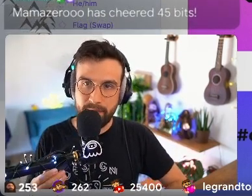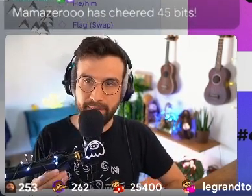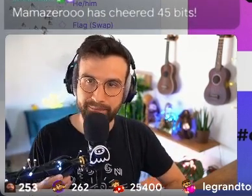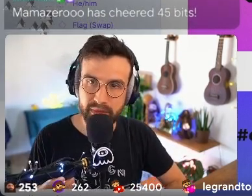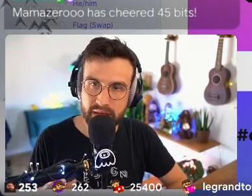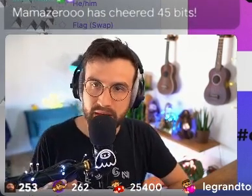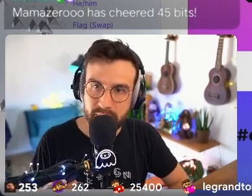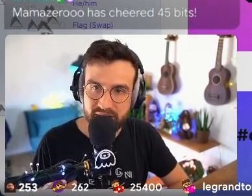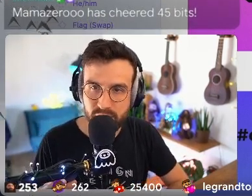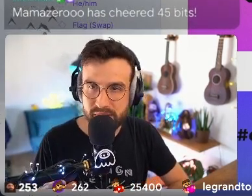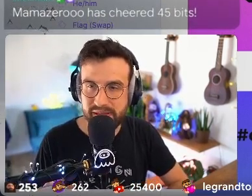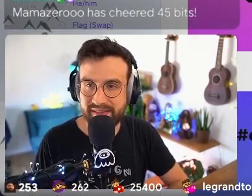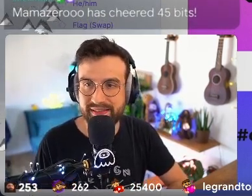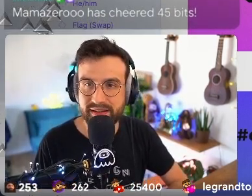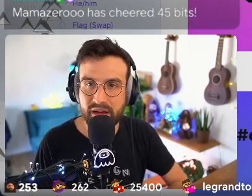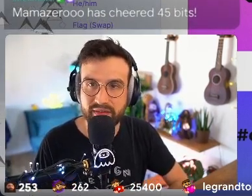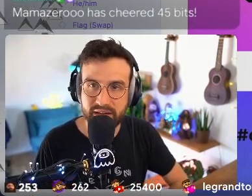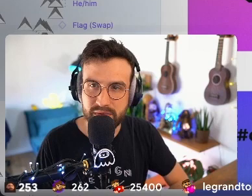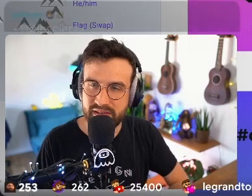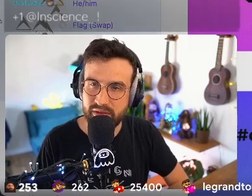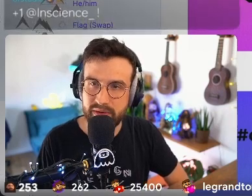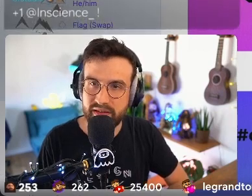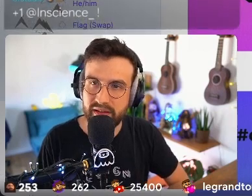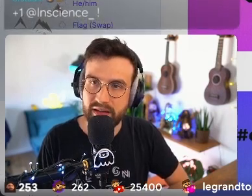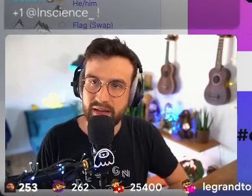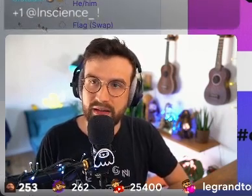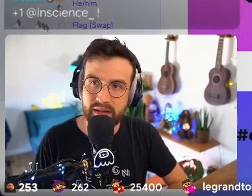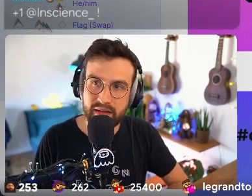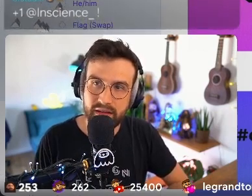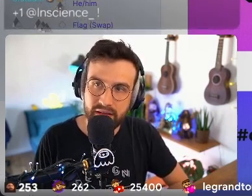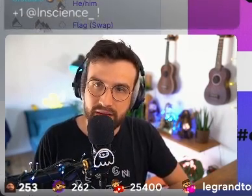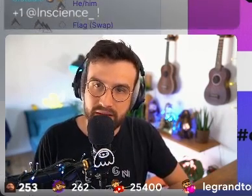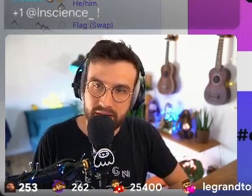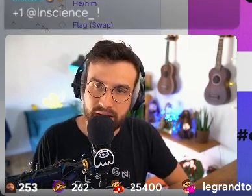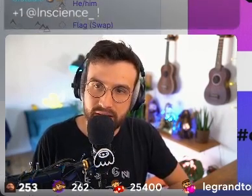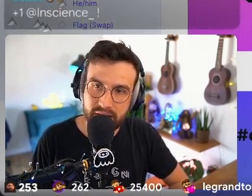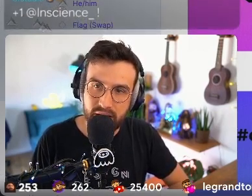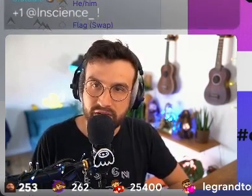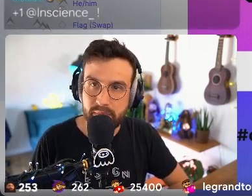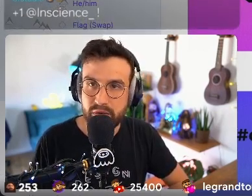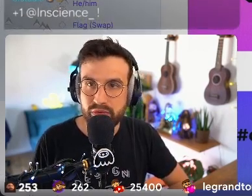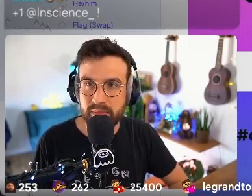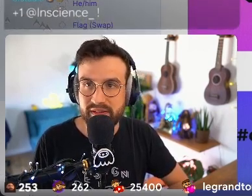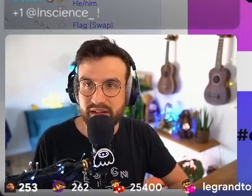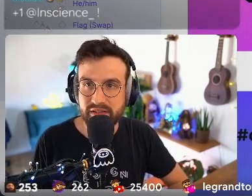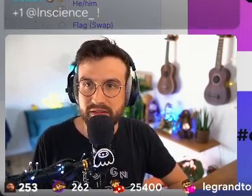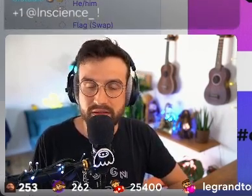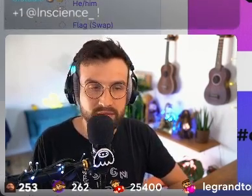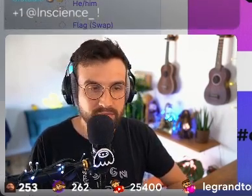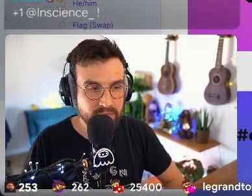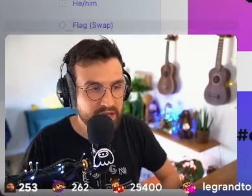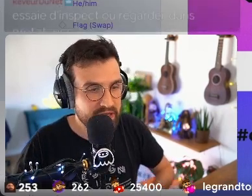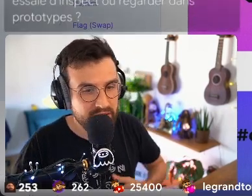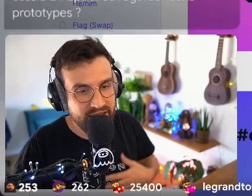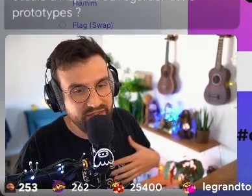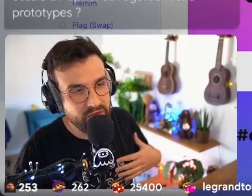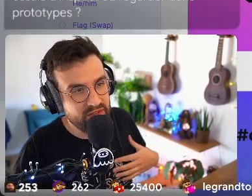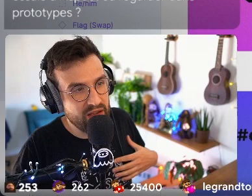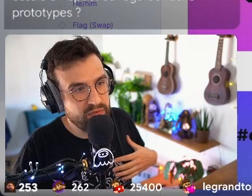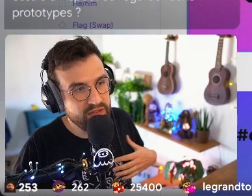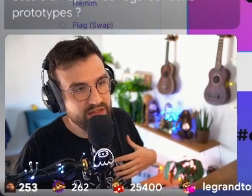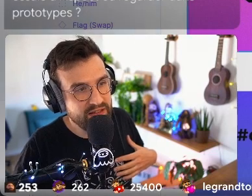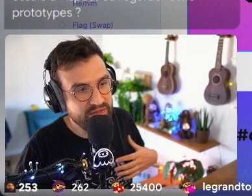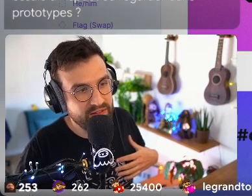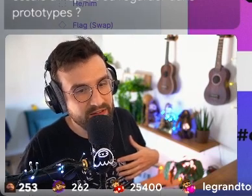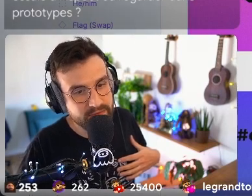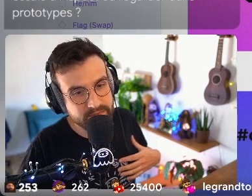Salut Mama. Merci pour les bits. 45 bits, ça fait plaisir. Alors j'ai pas lu tous les messages, mais est-ce que